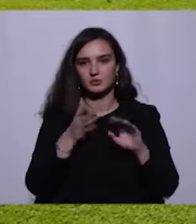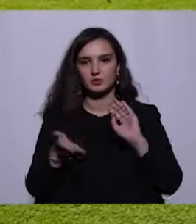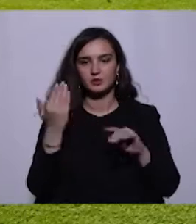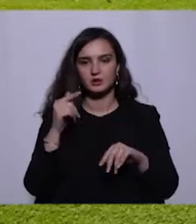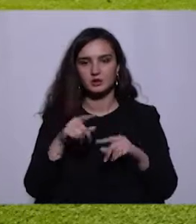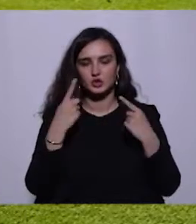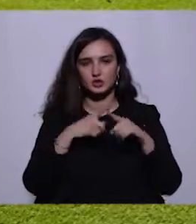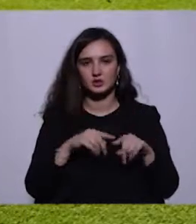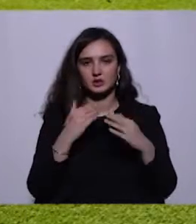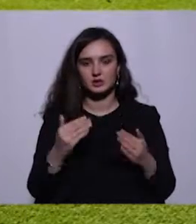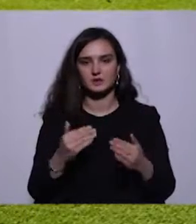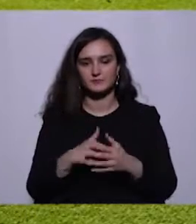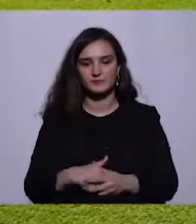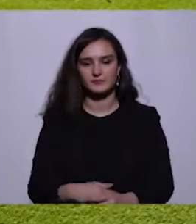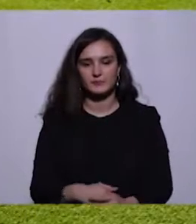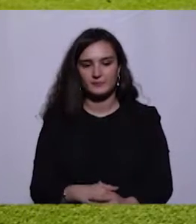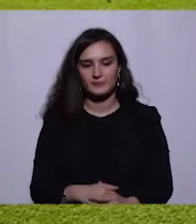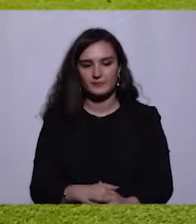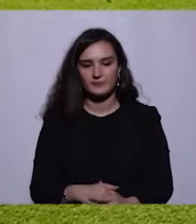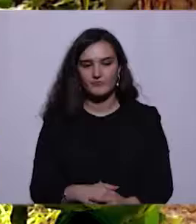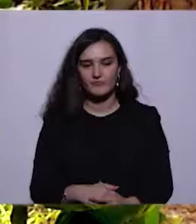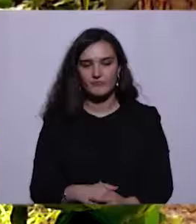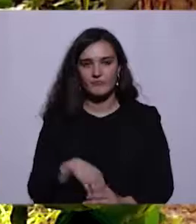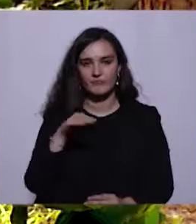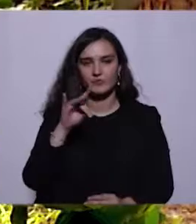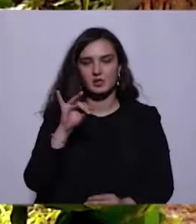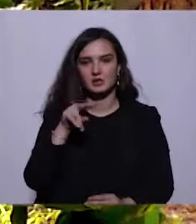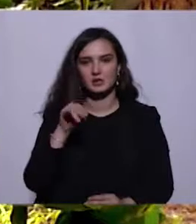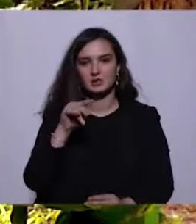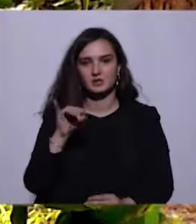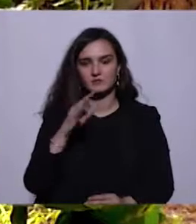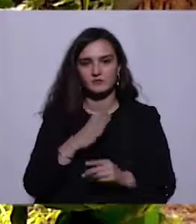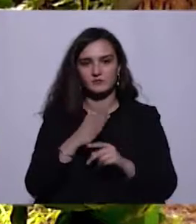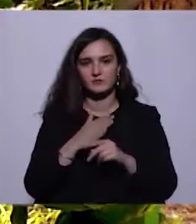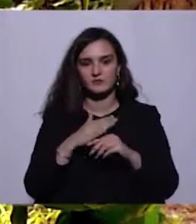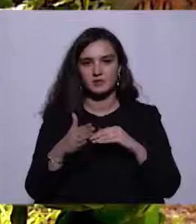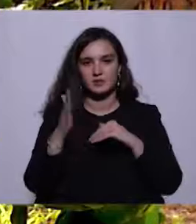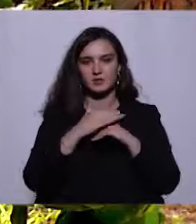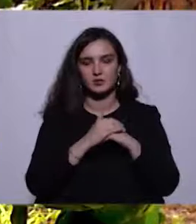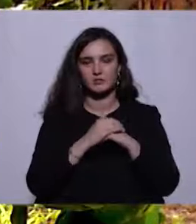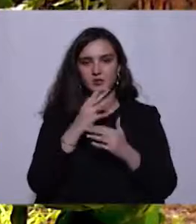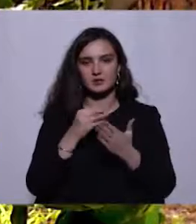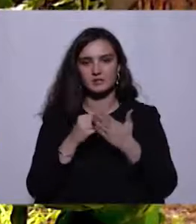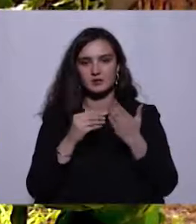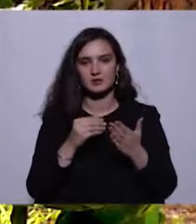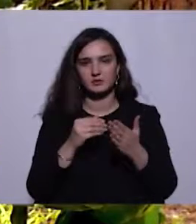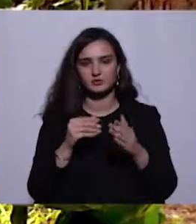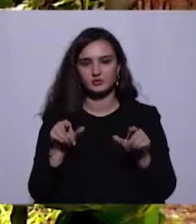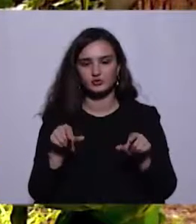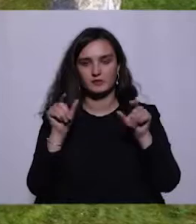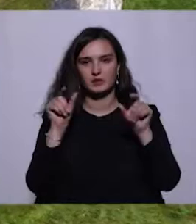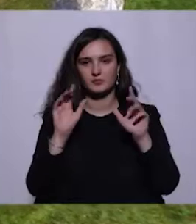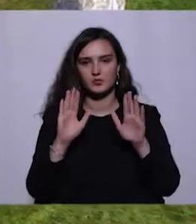იმდროინდელი ინჟინრის გამჭრიახობა? აი ამ ტრილითებს აქვთ ზედა გადახურვას თავისი